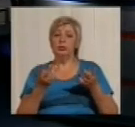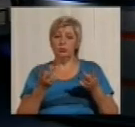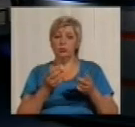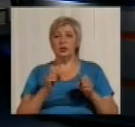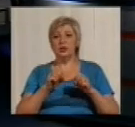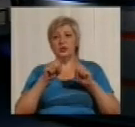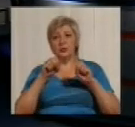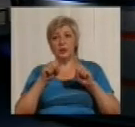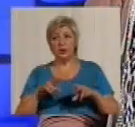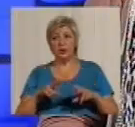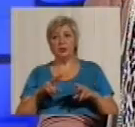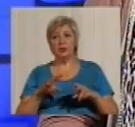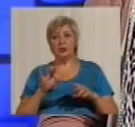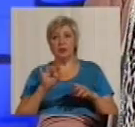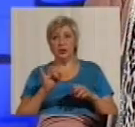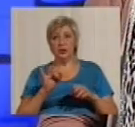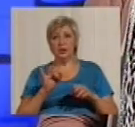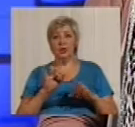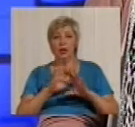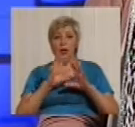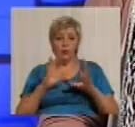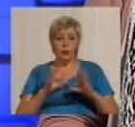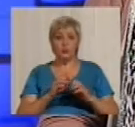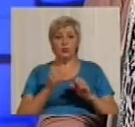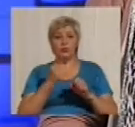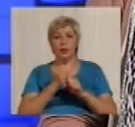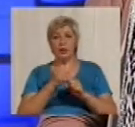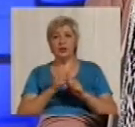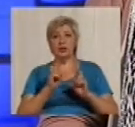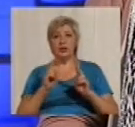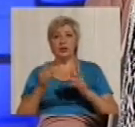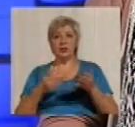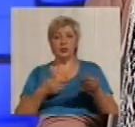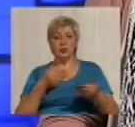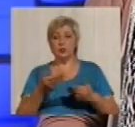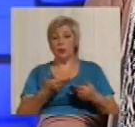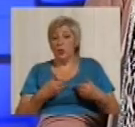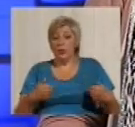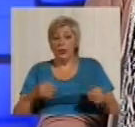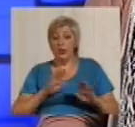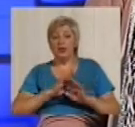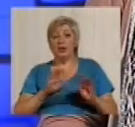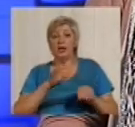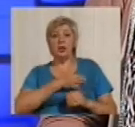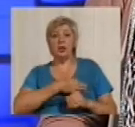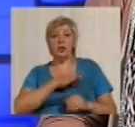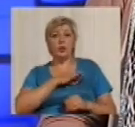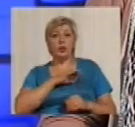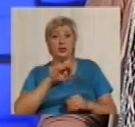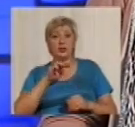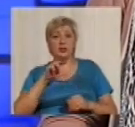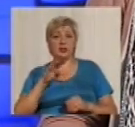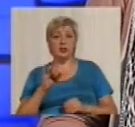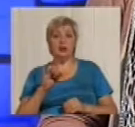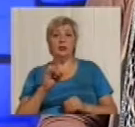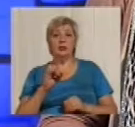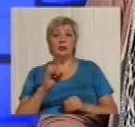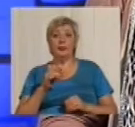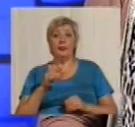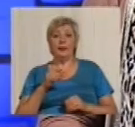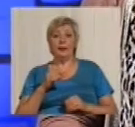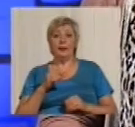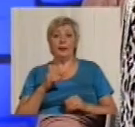в общем-то, сейчас делаются какие-то шаги, да, то есть, ну, не юристы, я не хочу сейчас, как бы, говорить не совсем о том, о чем я